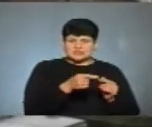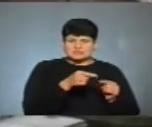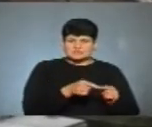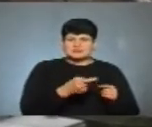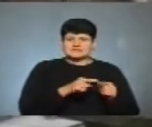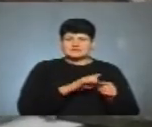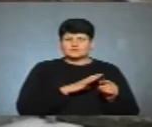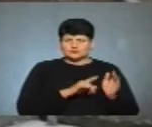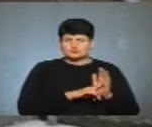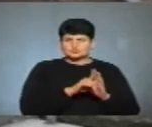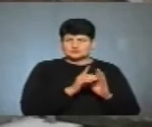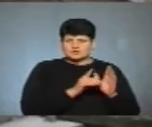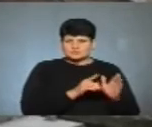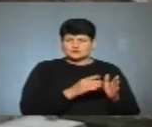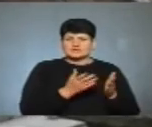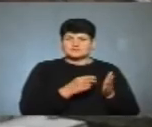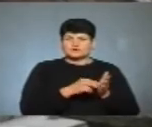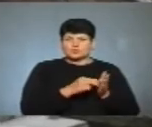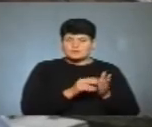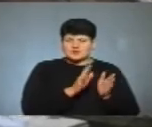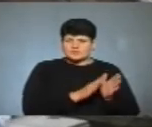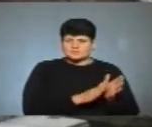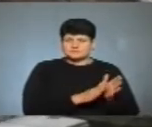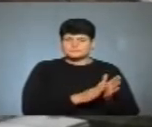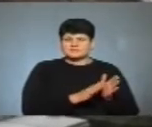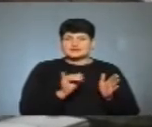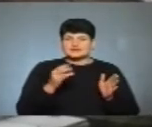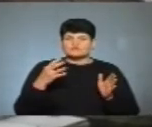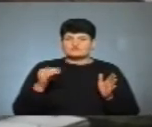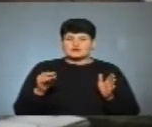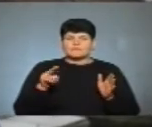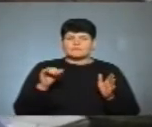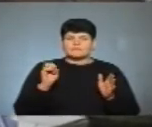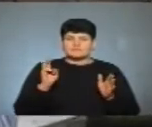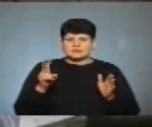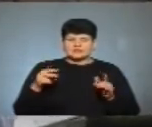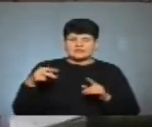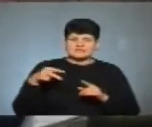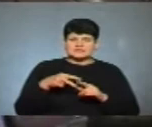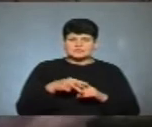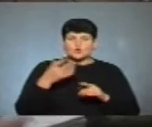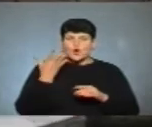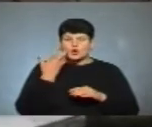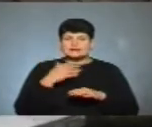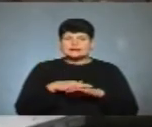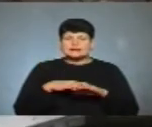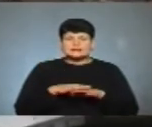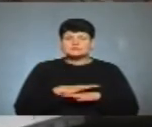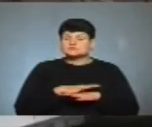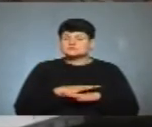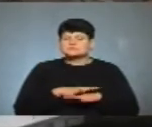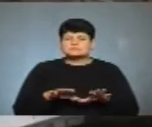були початкові ціни, по яких ми закуповували комбінезони. І вже в пікові навантаження, тоді, коли на ринку просто пропали